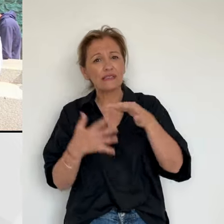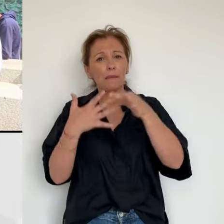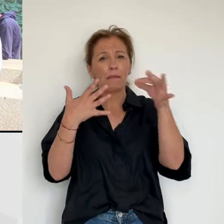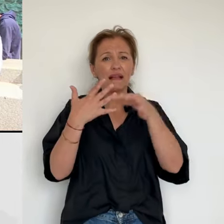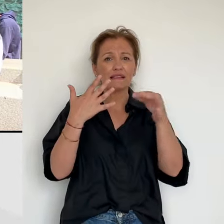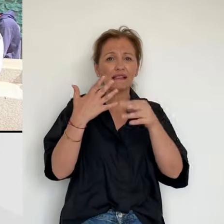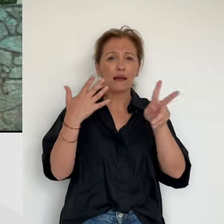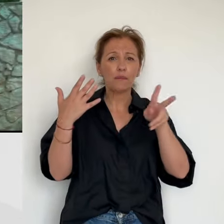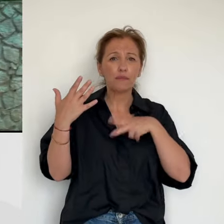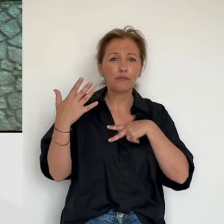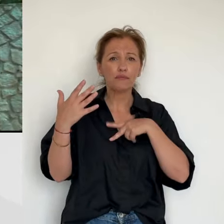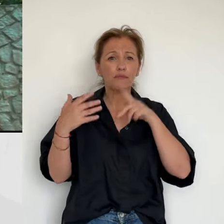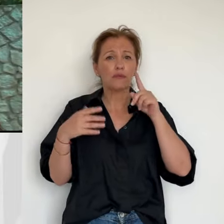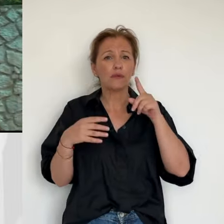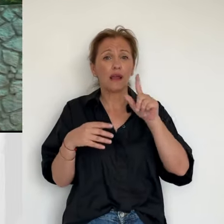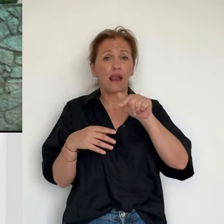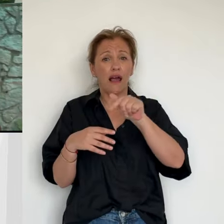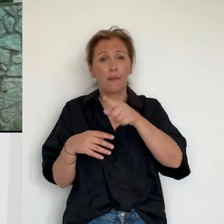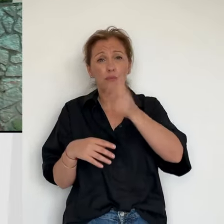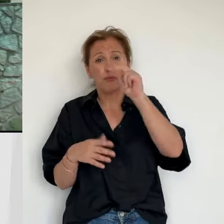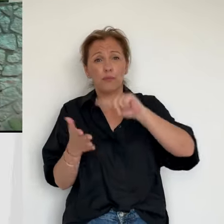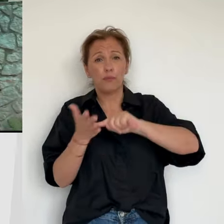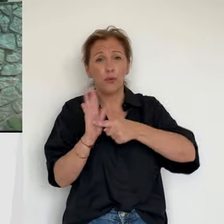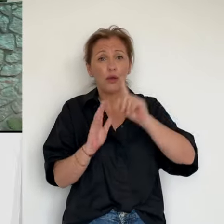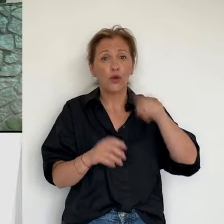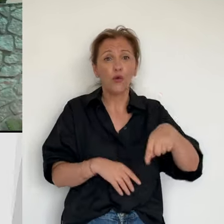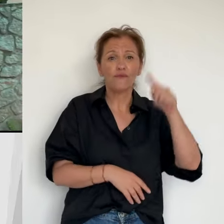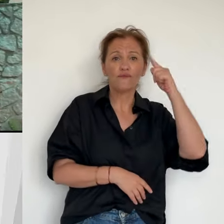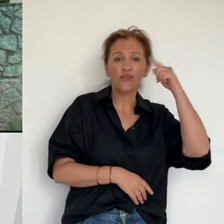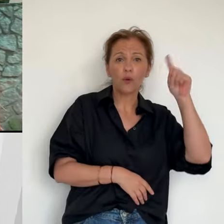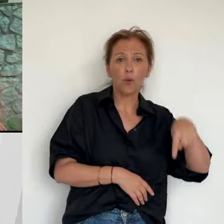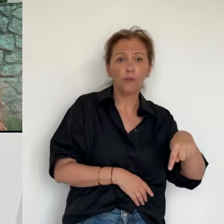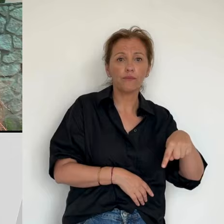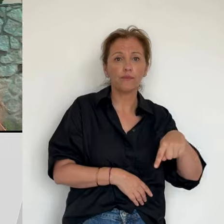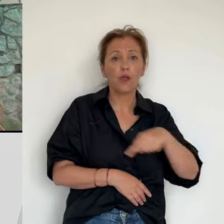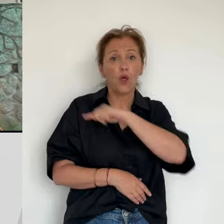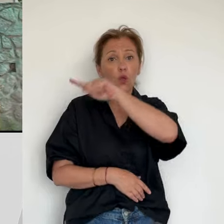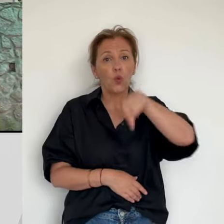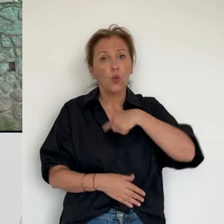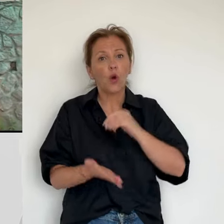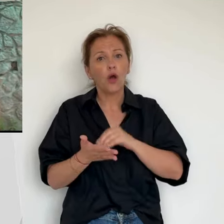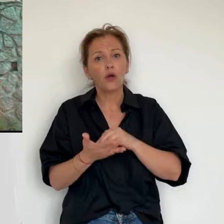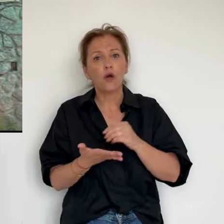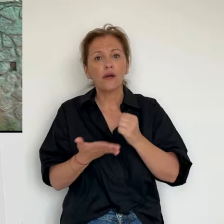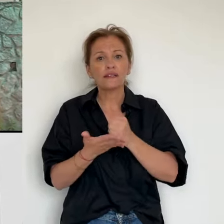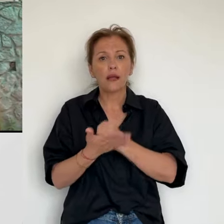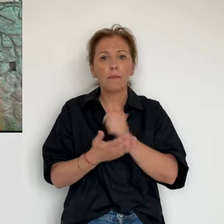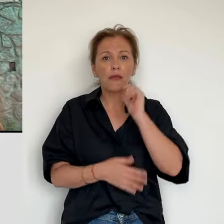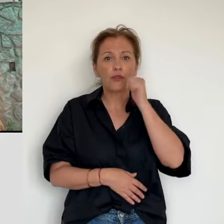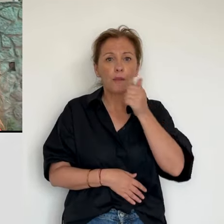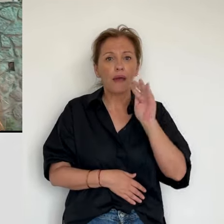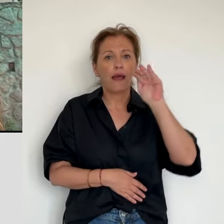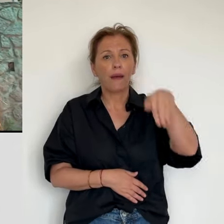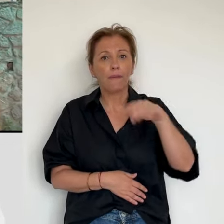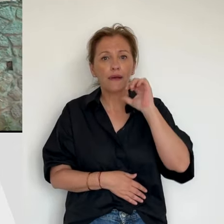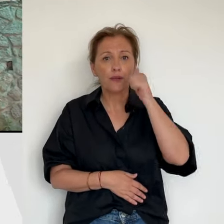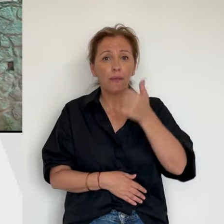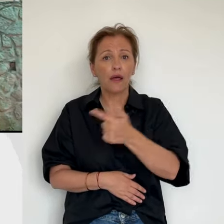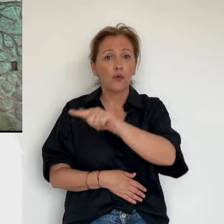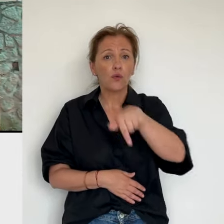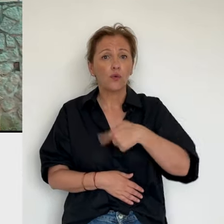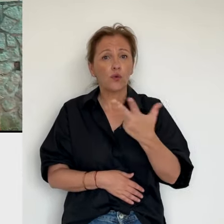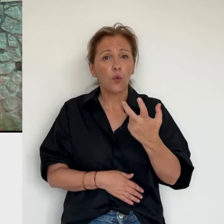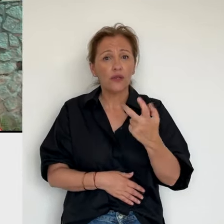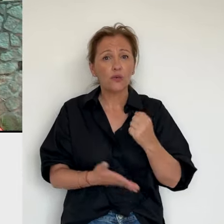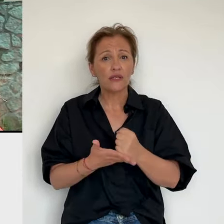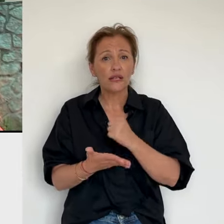général. Ben oui, c'est quand même une épreuve importante, mais comparé aux spécialités, je préfère réviser mes spécialités que la